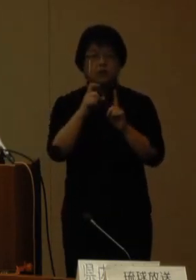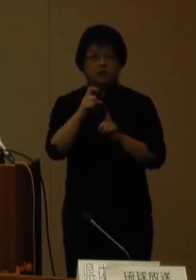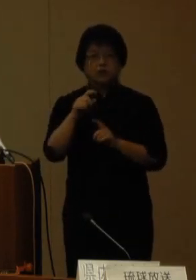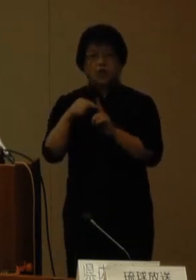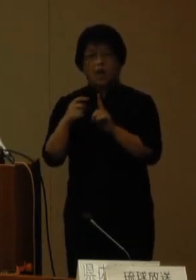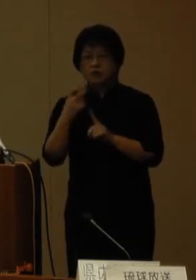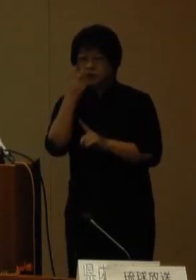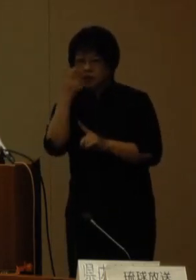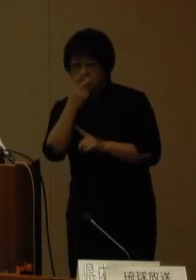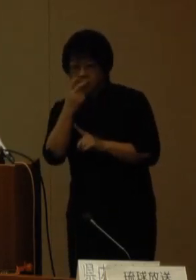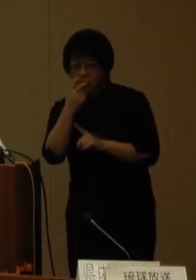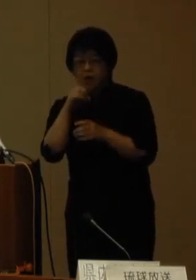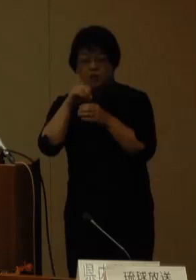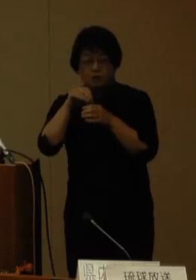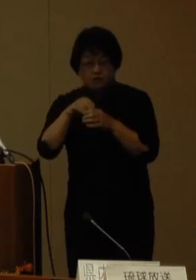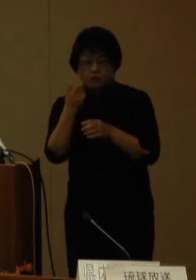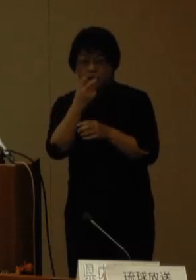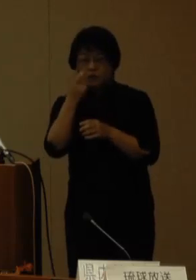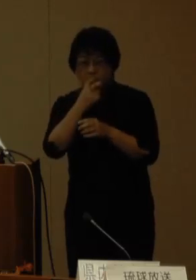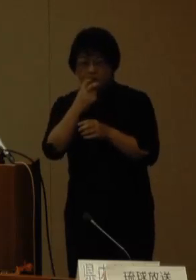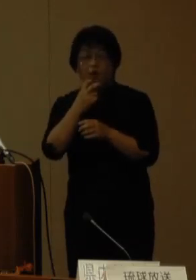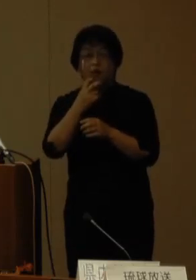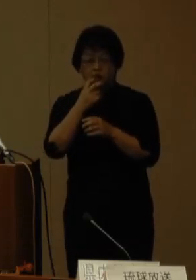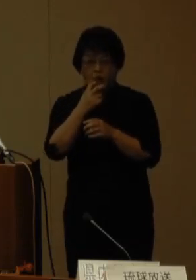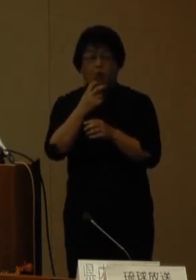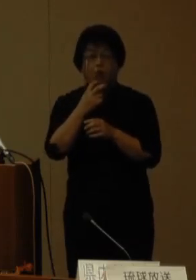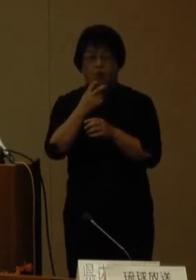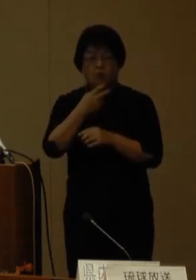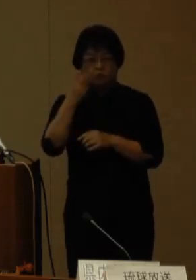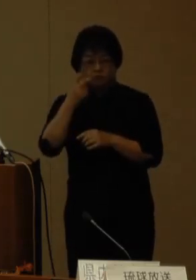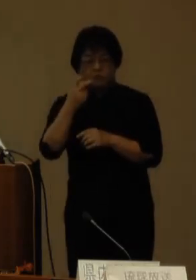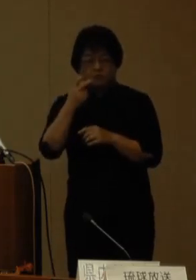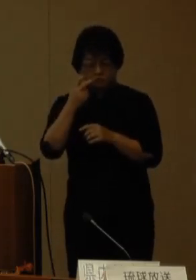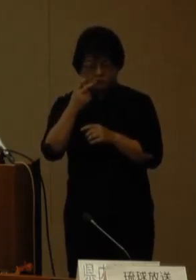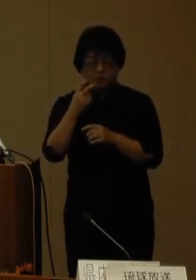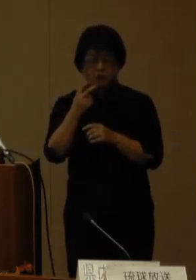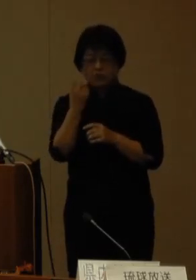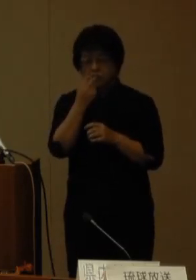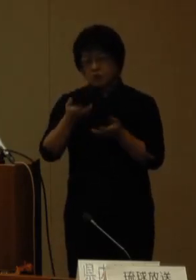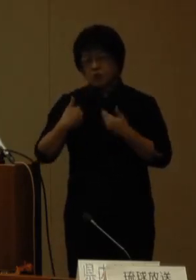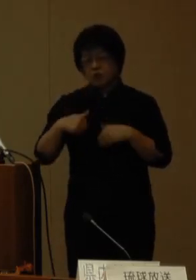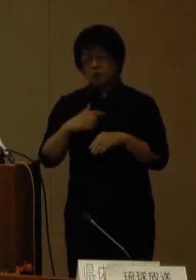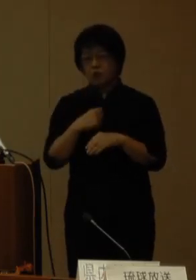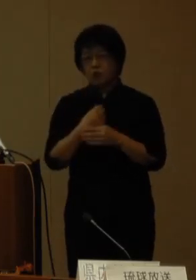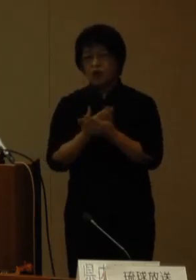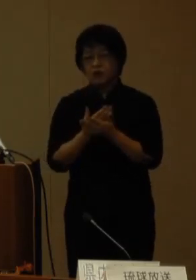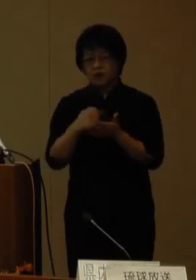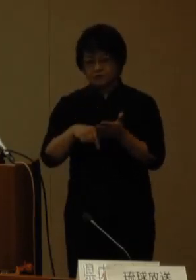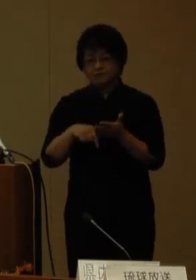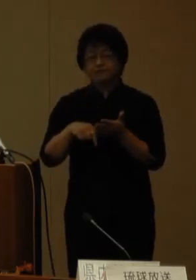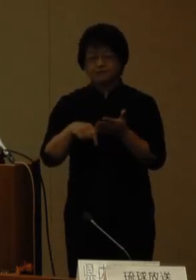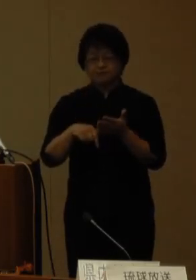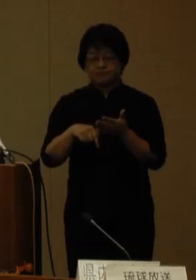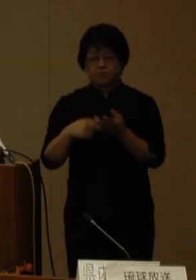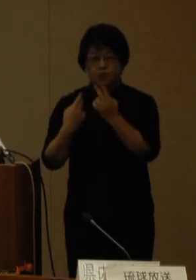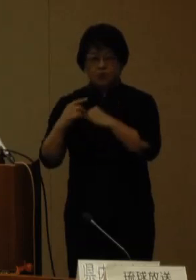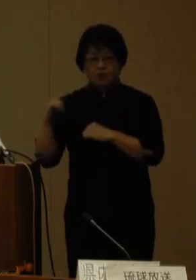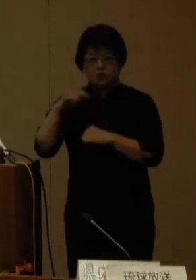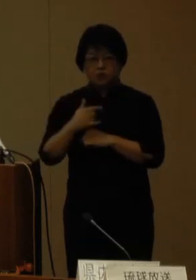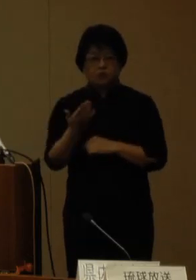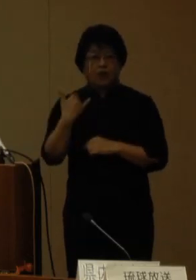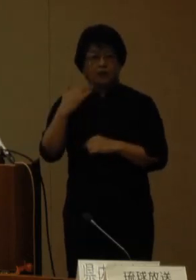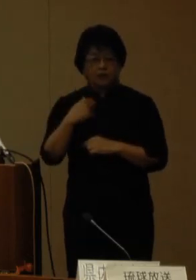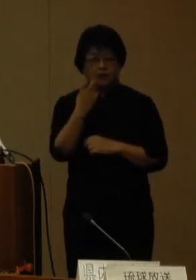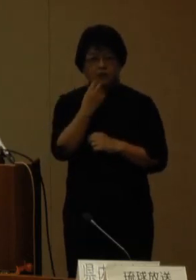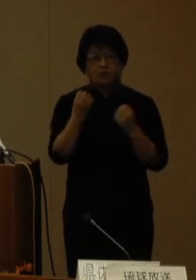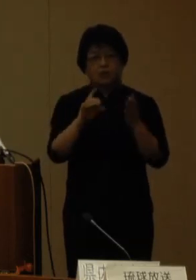および抗原検査による陰性判定を受けていただきますようお願いいたします。なお来訪前に検査が受けられ